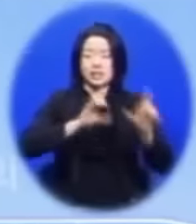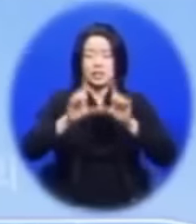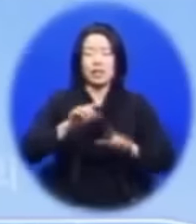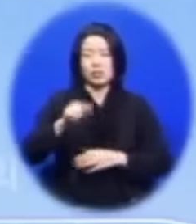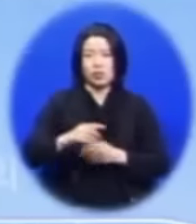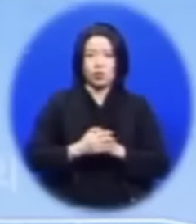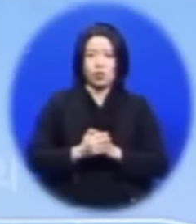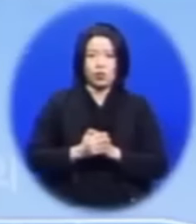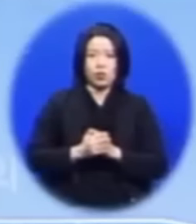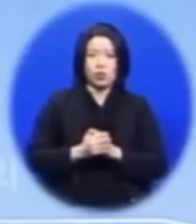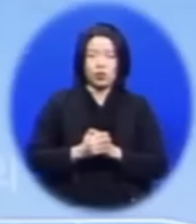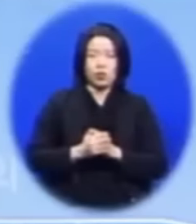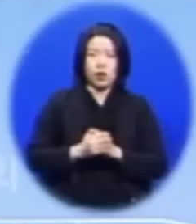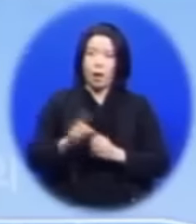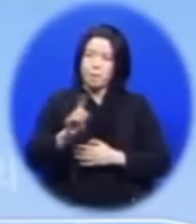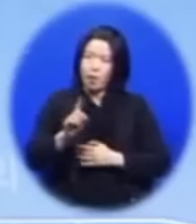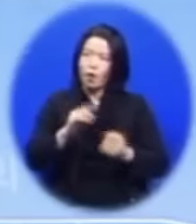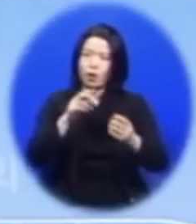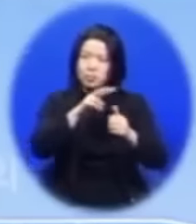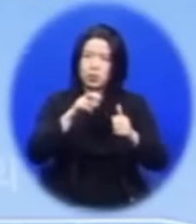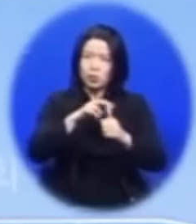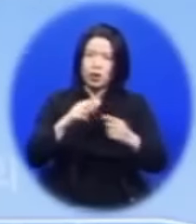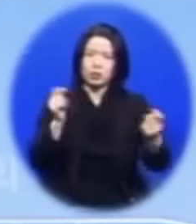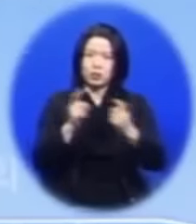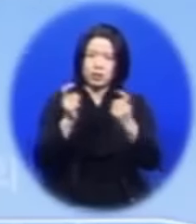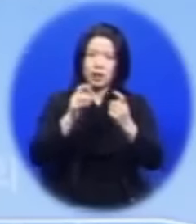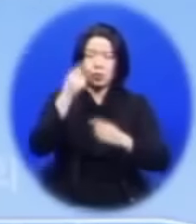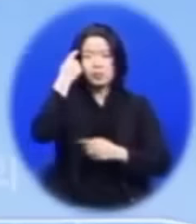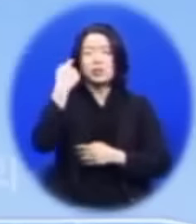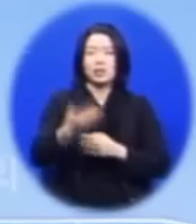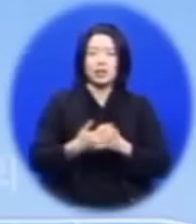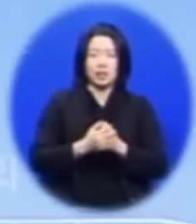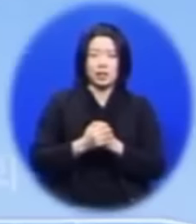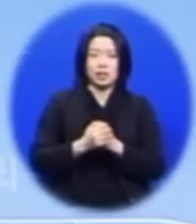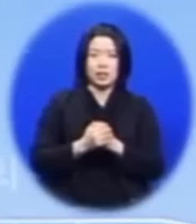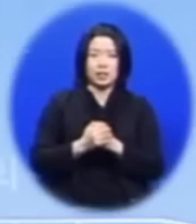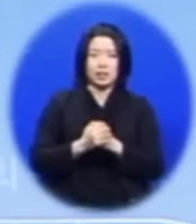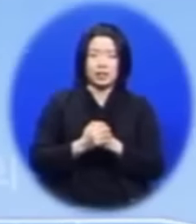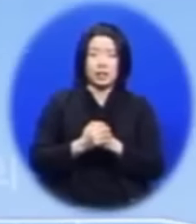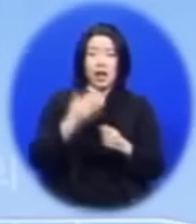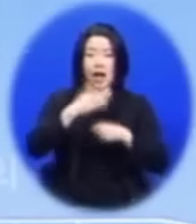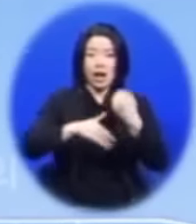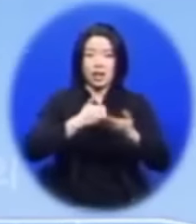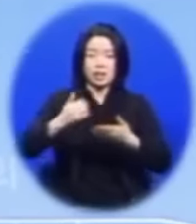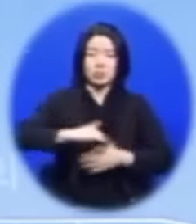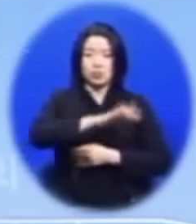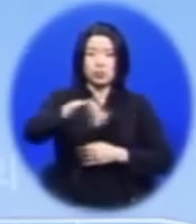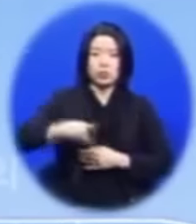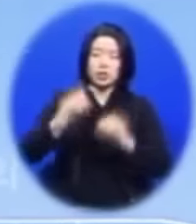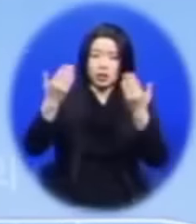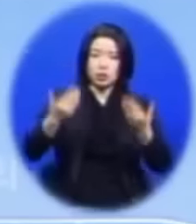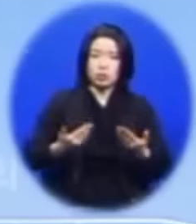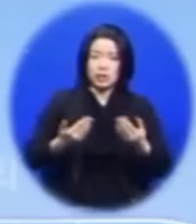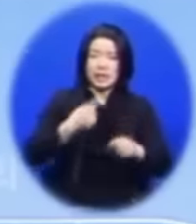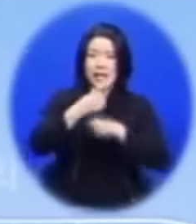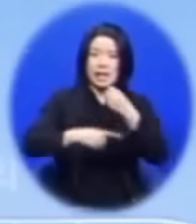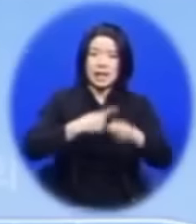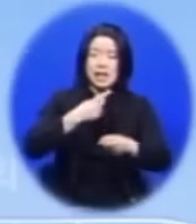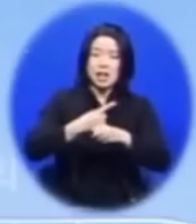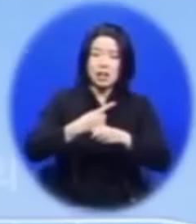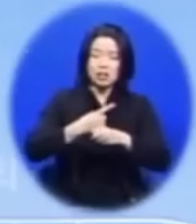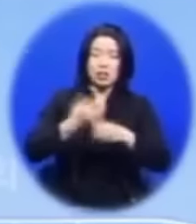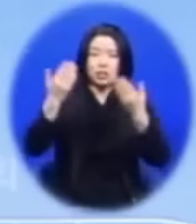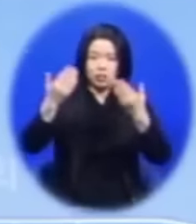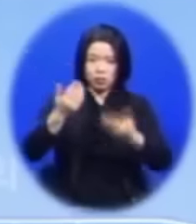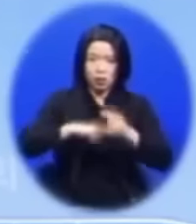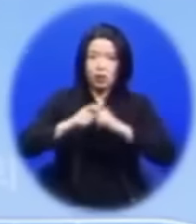건데 뭘 미워하고 싸워요 하나님이 우리에게 주신 것은 한해 더 축복이에요